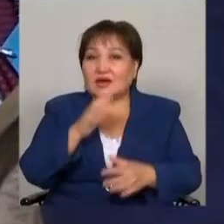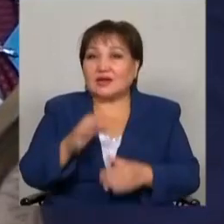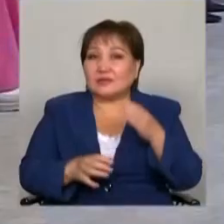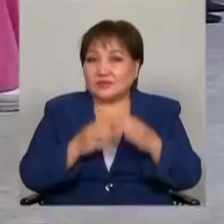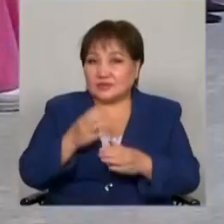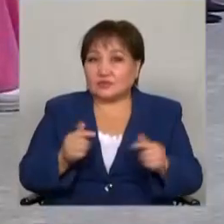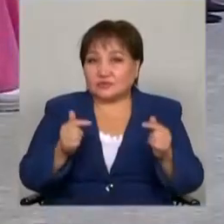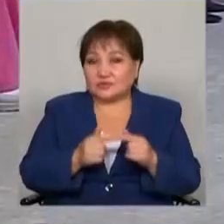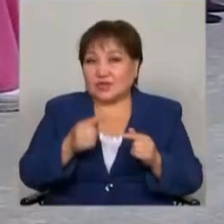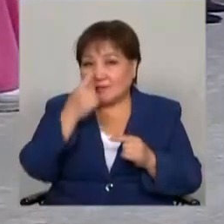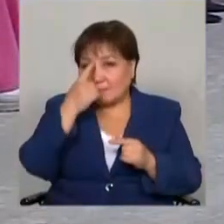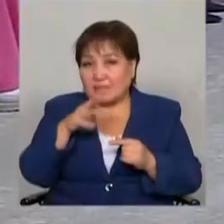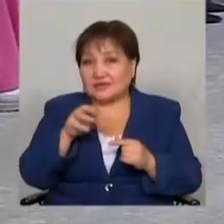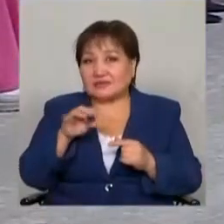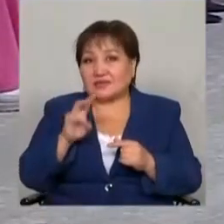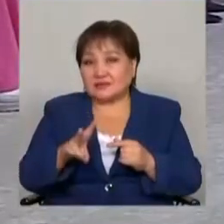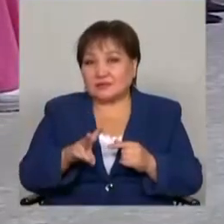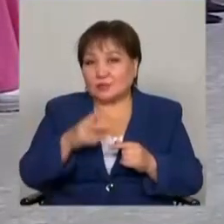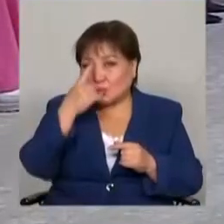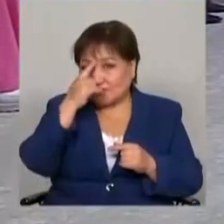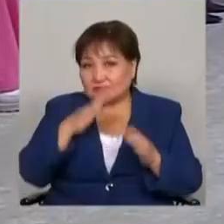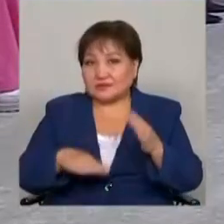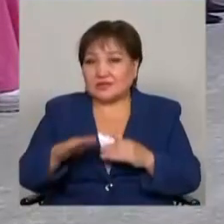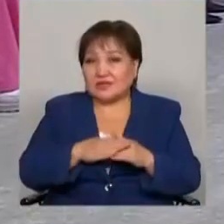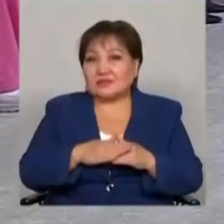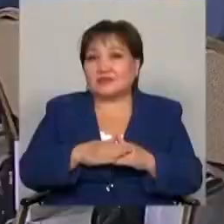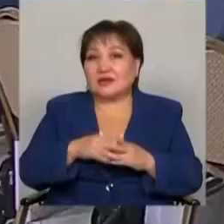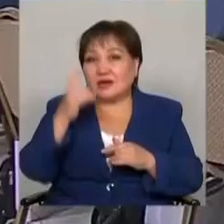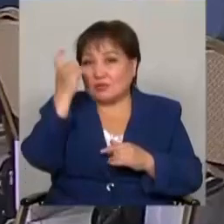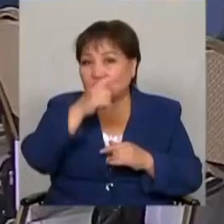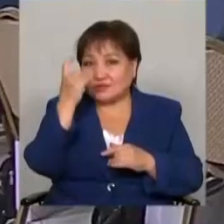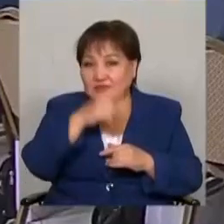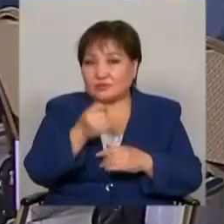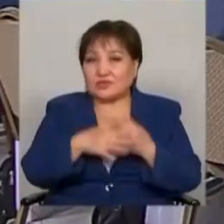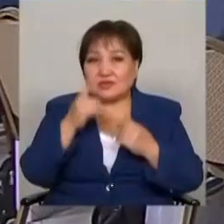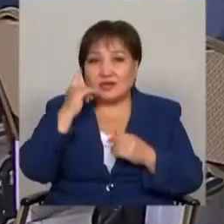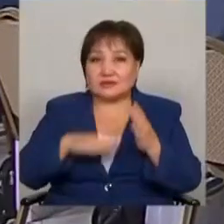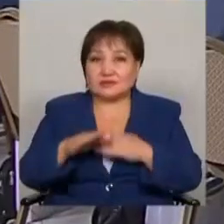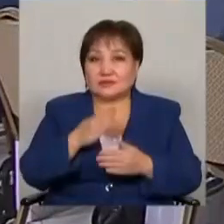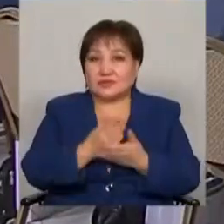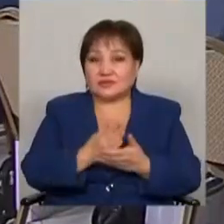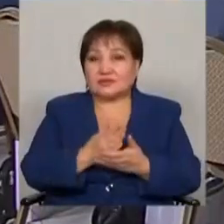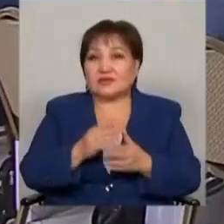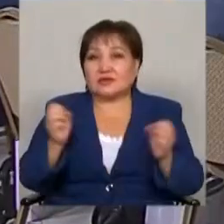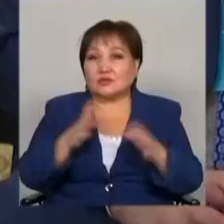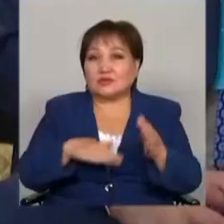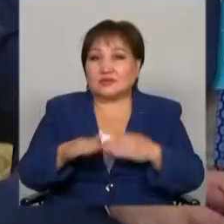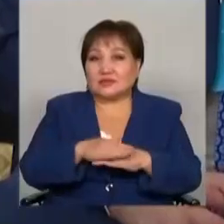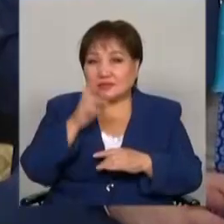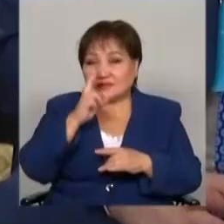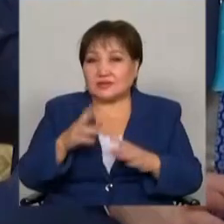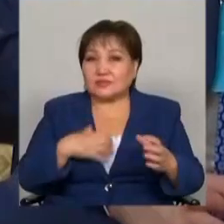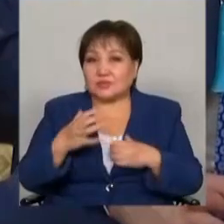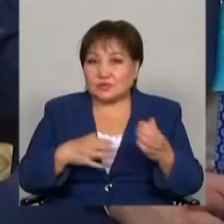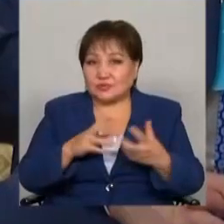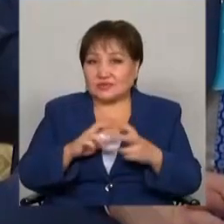Пәкістан, Үндістан, Ауғанстан және Орталық Азия мемлекеттері бар. Құрылтайда елді толғандырған мәселелер талқыланды. Қасым Жомарт